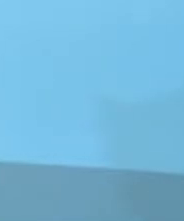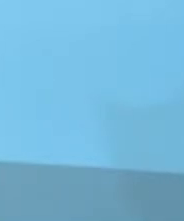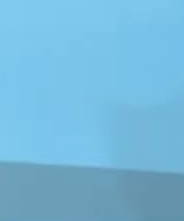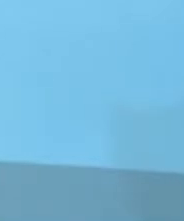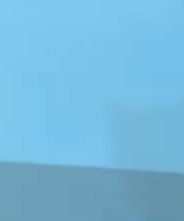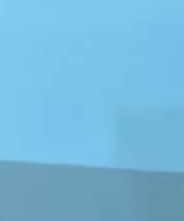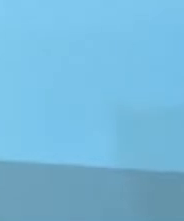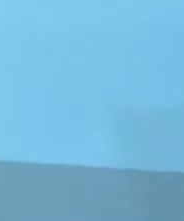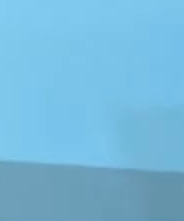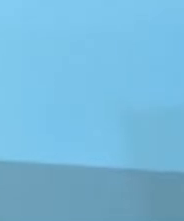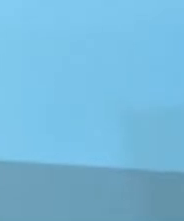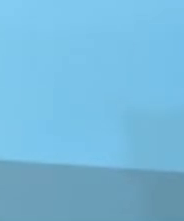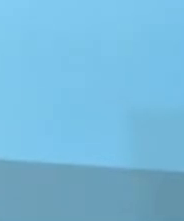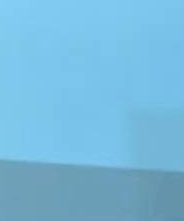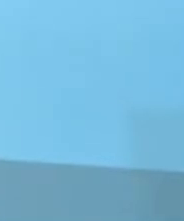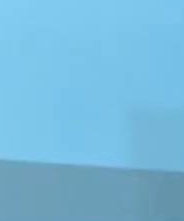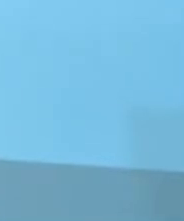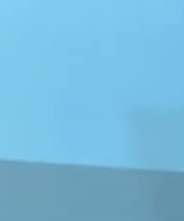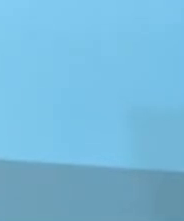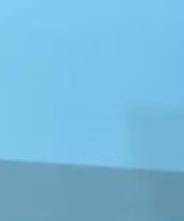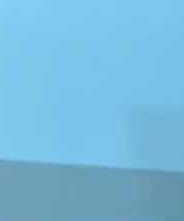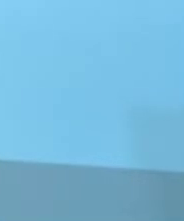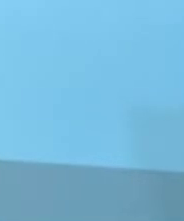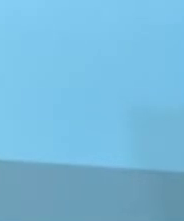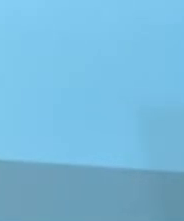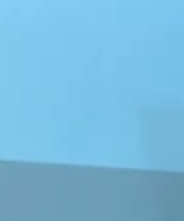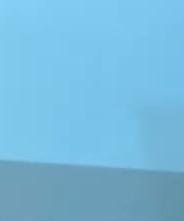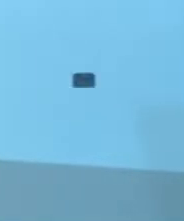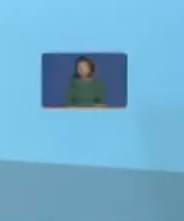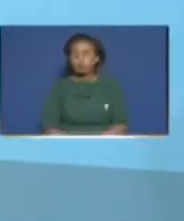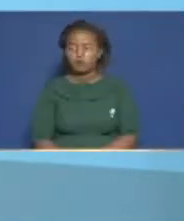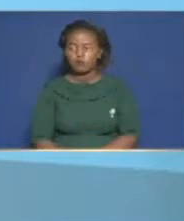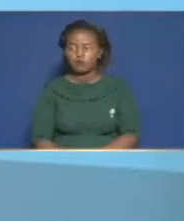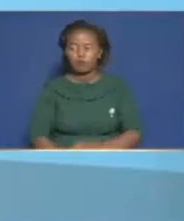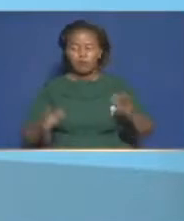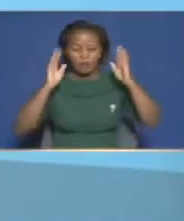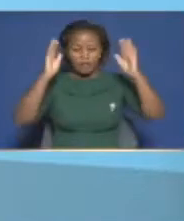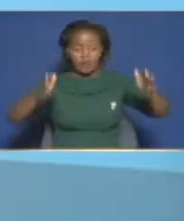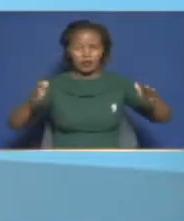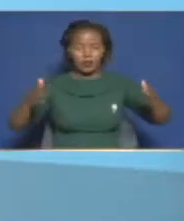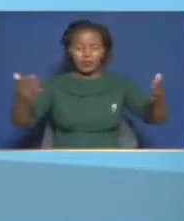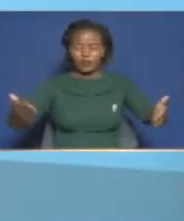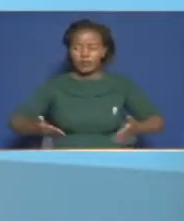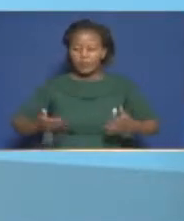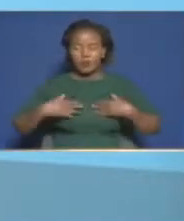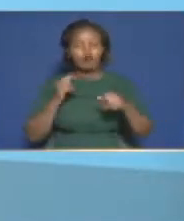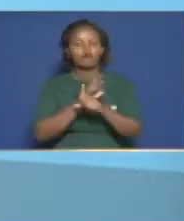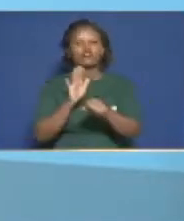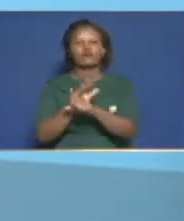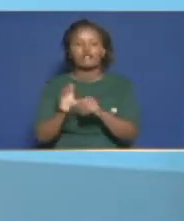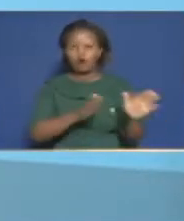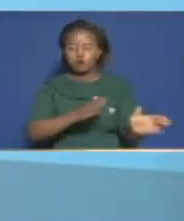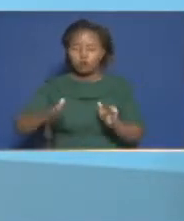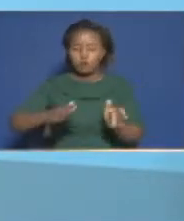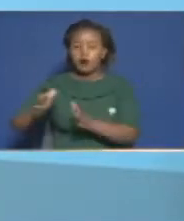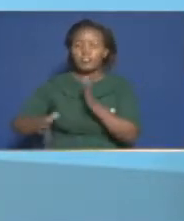Jumanne tarehe 15 mwezi Juni mwaka 2021. Kunayo mengi ambayo tumekuandalia hapa kwenye